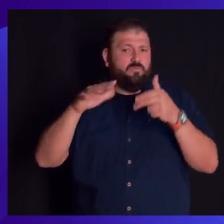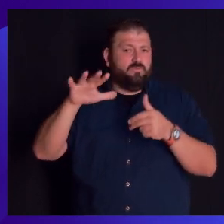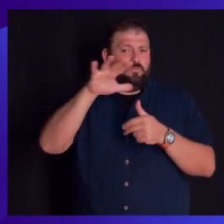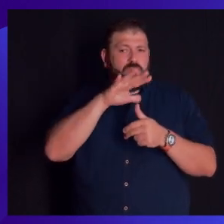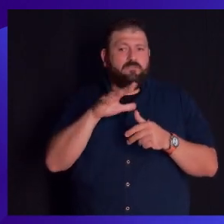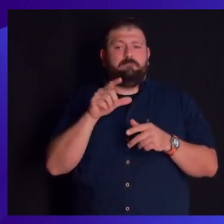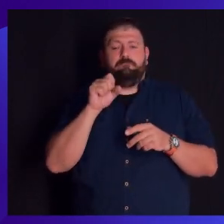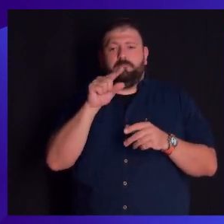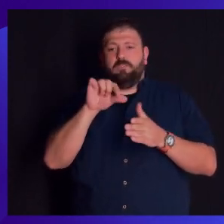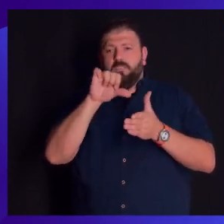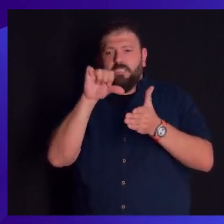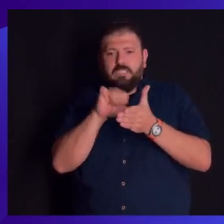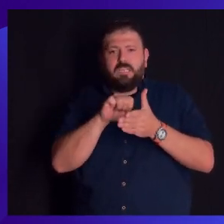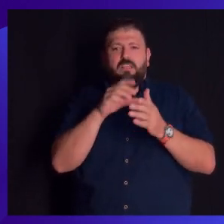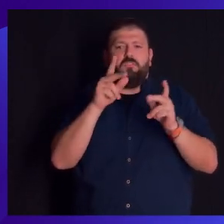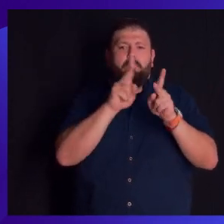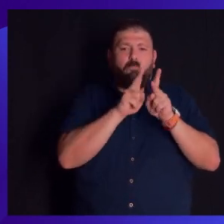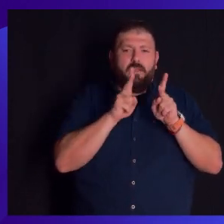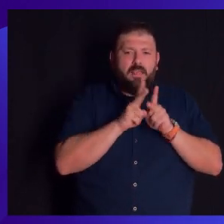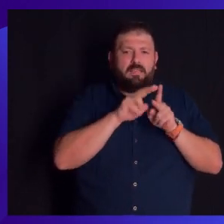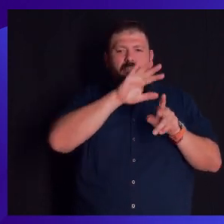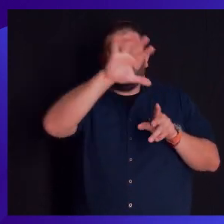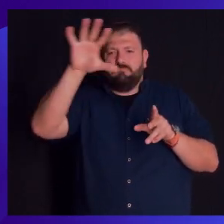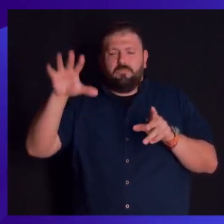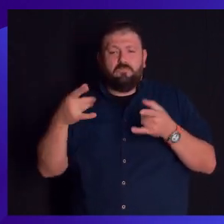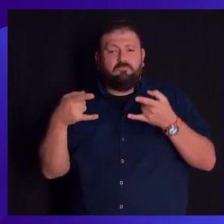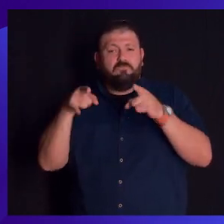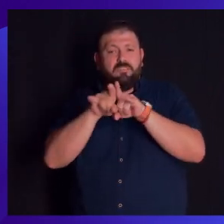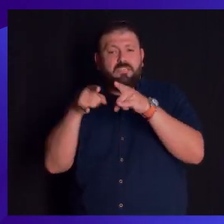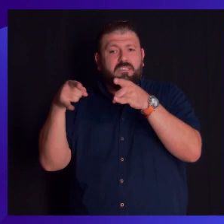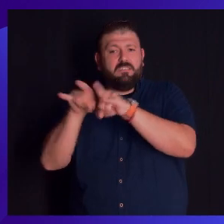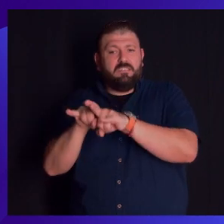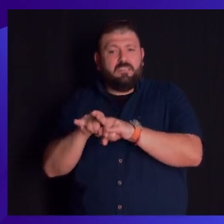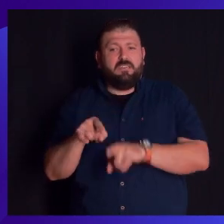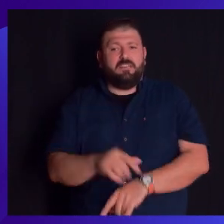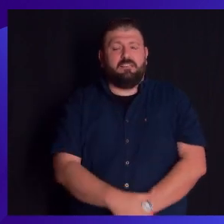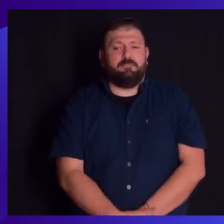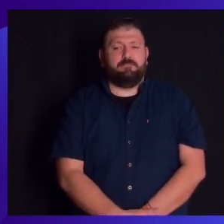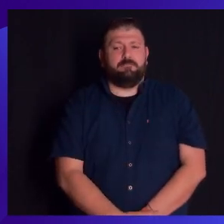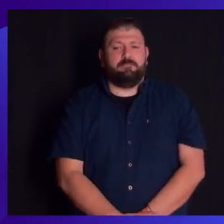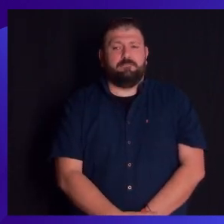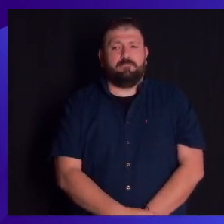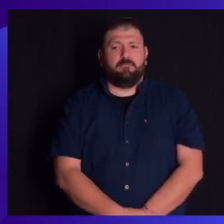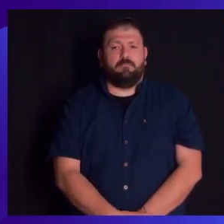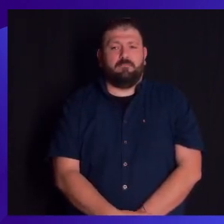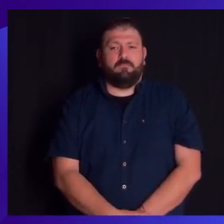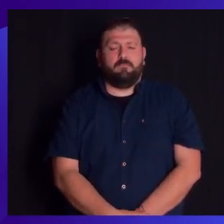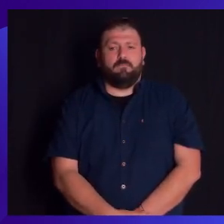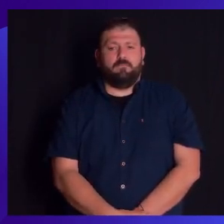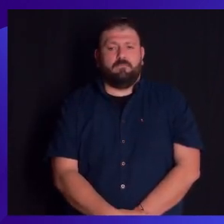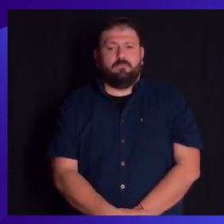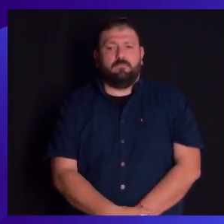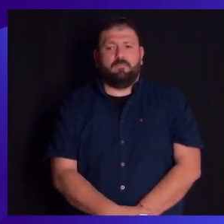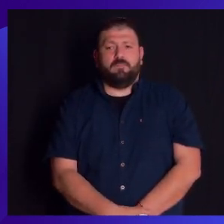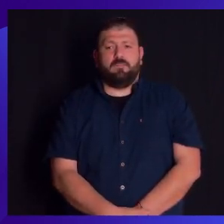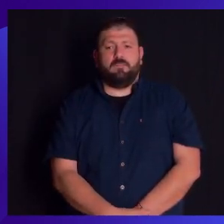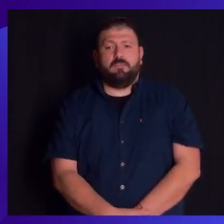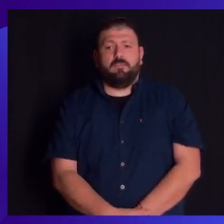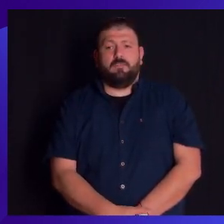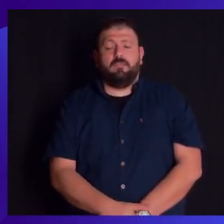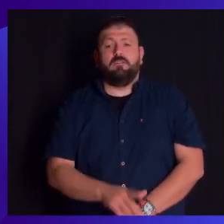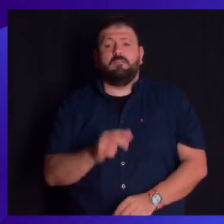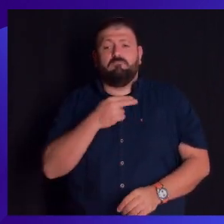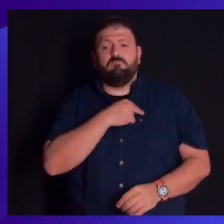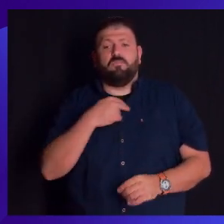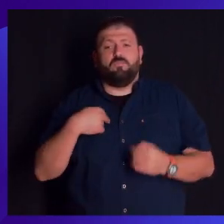business centros people go comerciales bankrupt cierran, in shopping мы malls, в closing очередной down раз their поняли, что у нас businesses, очень крутой бизнес,